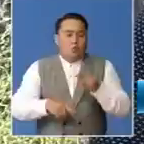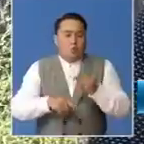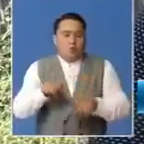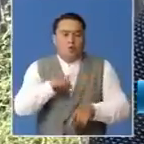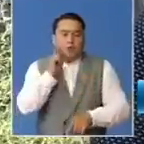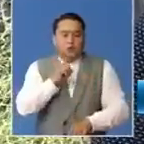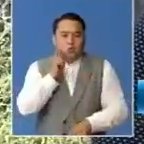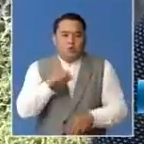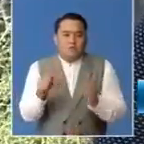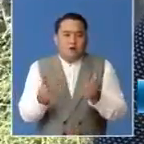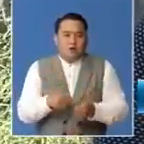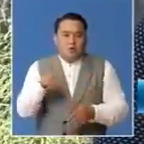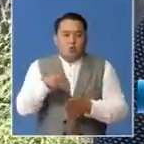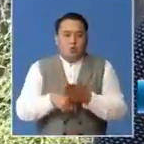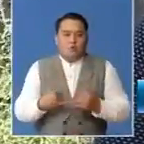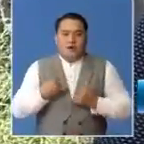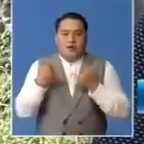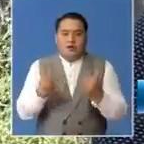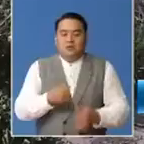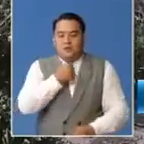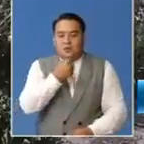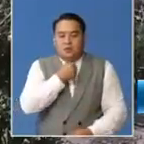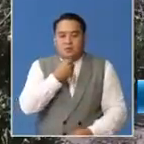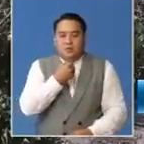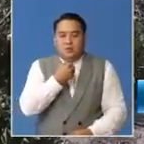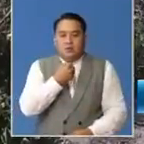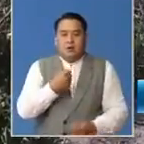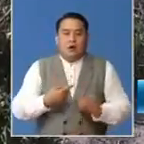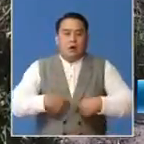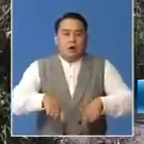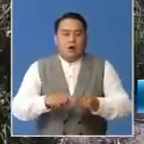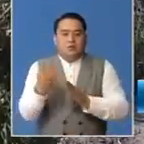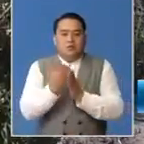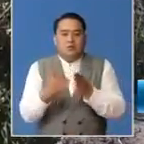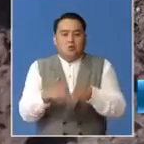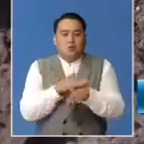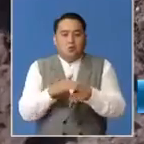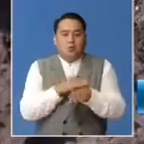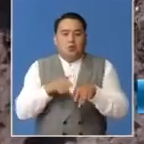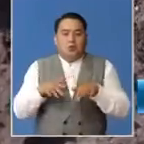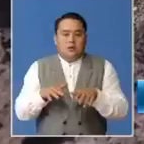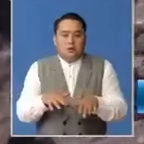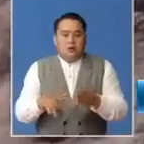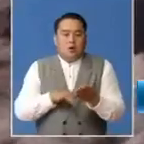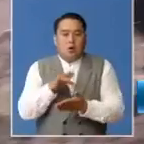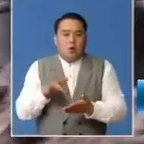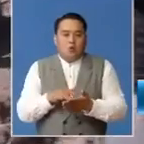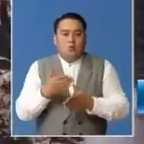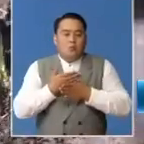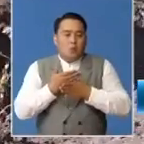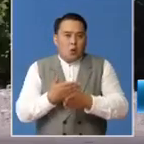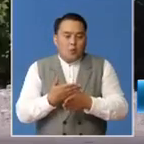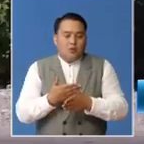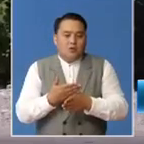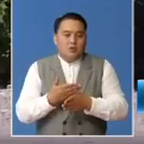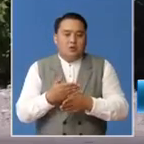воспитанию молодежи, формирует глубокое уважение к старшим. По словам организаторов, в списке добрых дел, приуроченных к Дню города, помощь многодетным